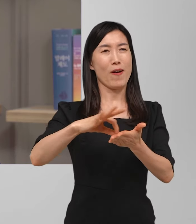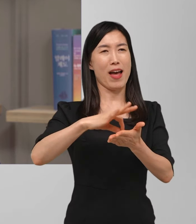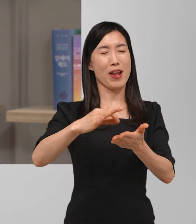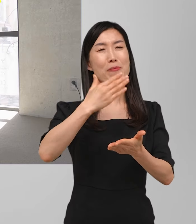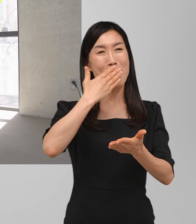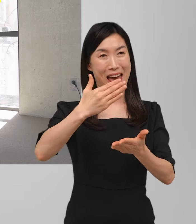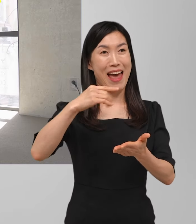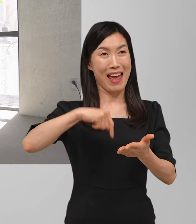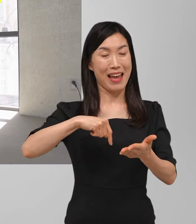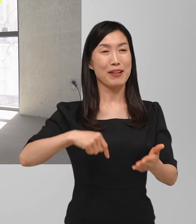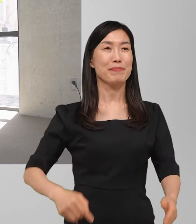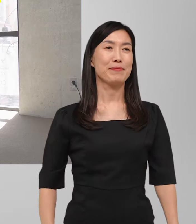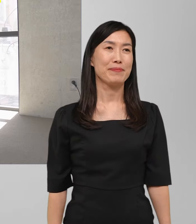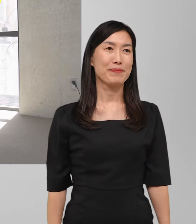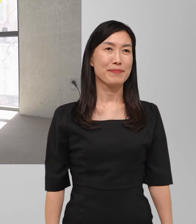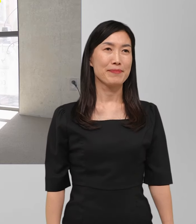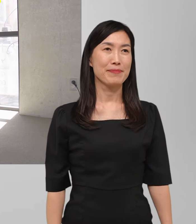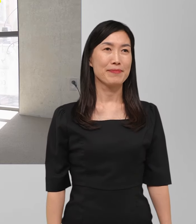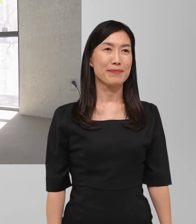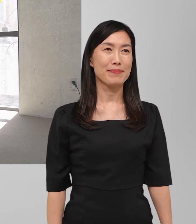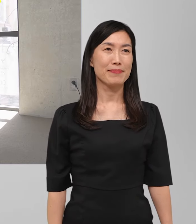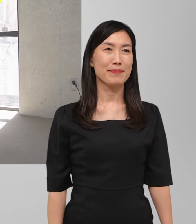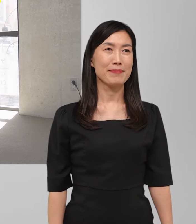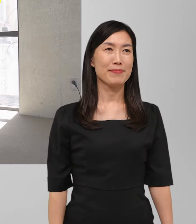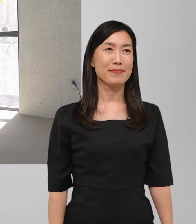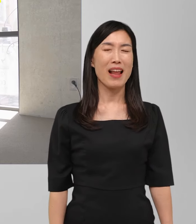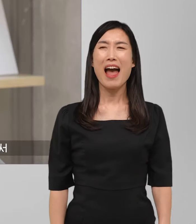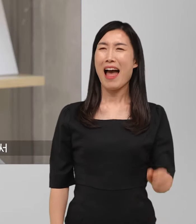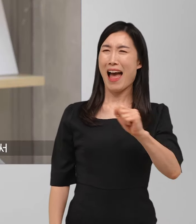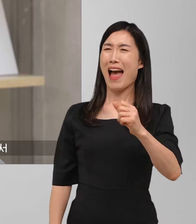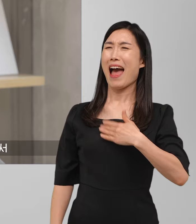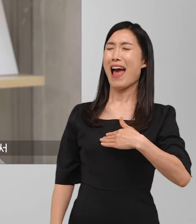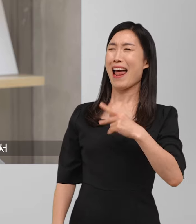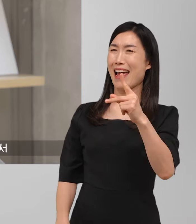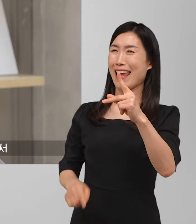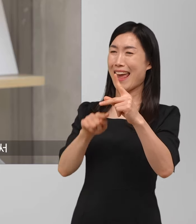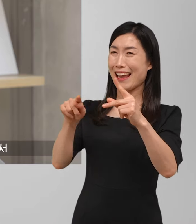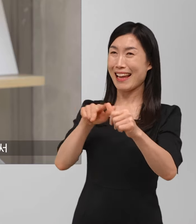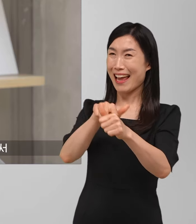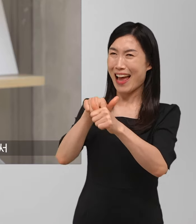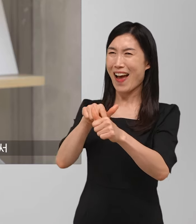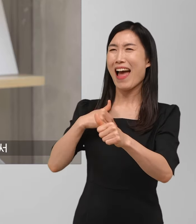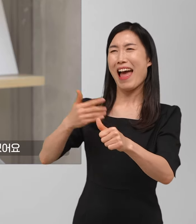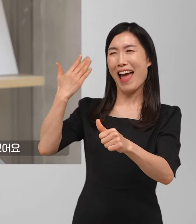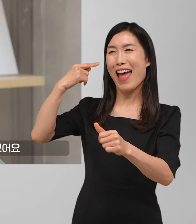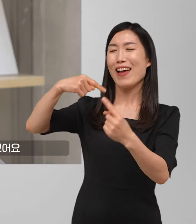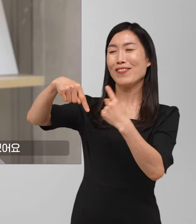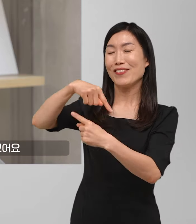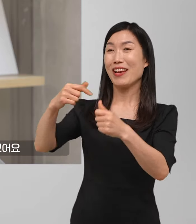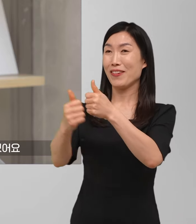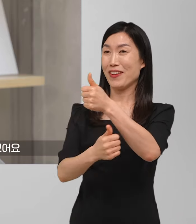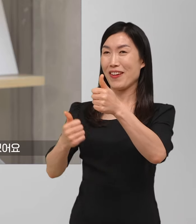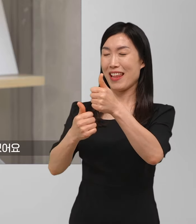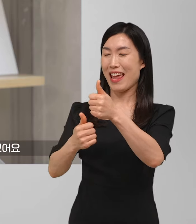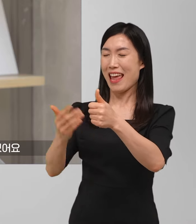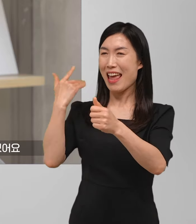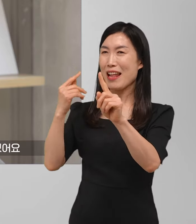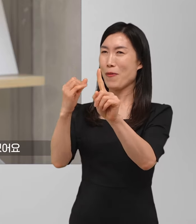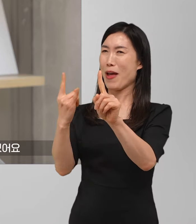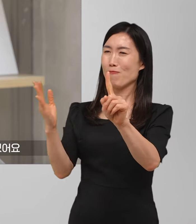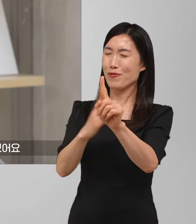위해서 데이터 안심구역이라는 것을 지정을 하고 운영을 하게 됩니다. K데이터라고 하는 그곳에서 제가 그 데이터 안심구역